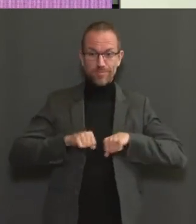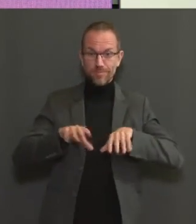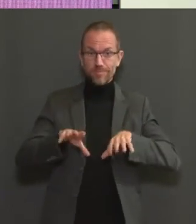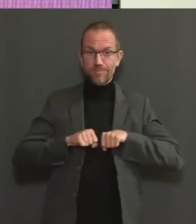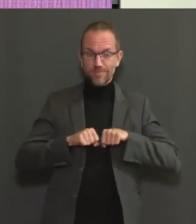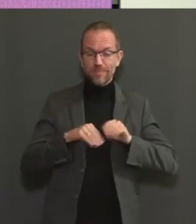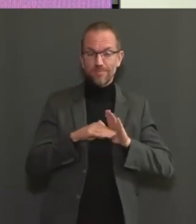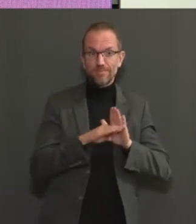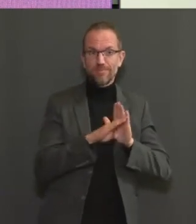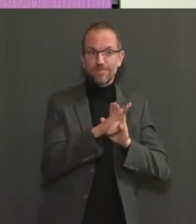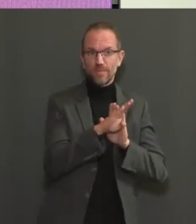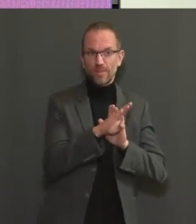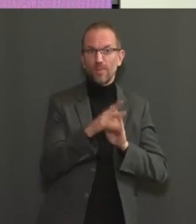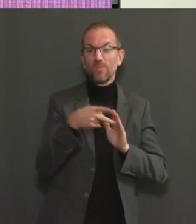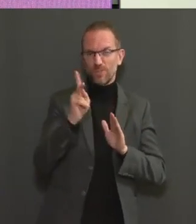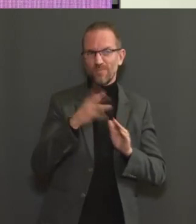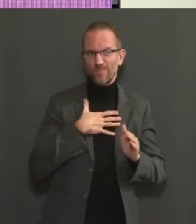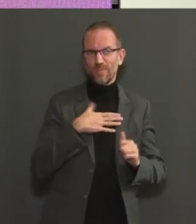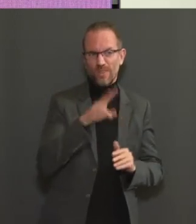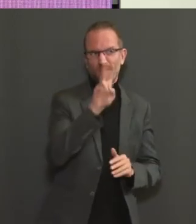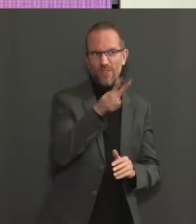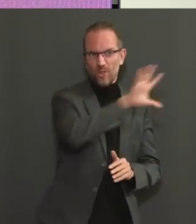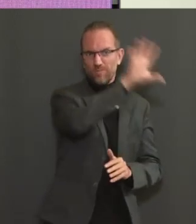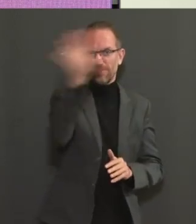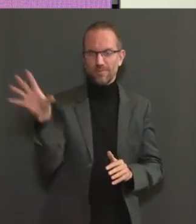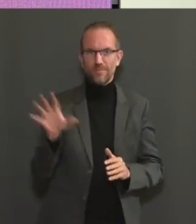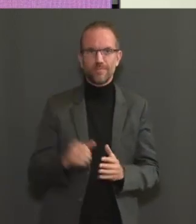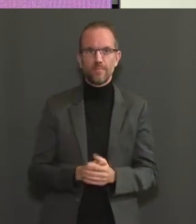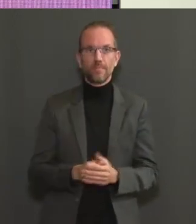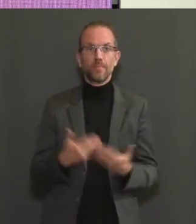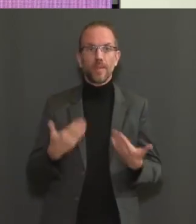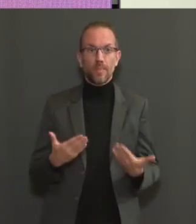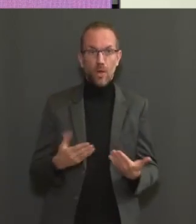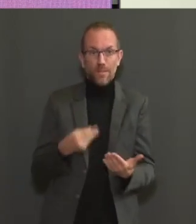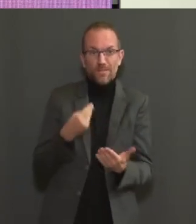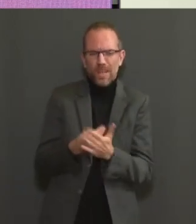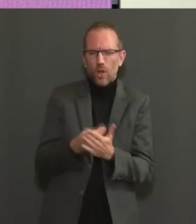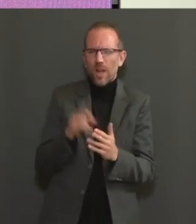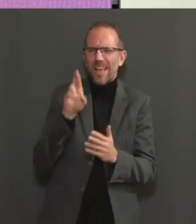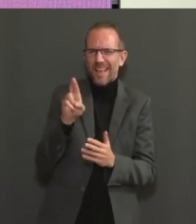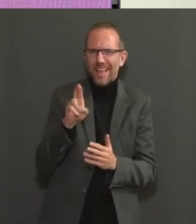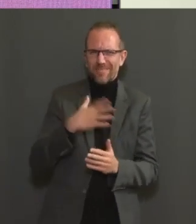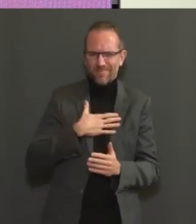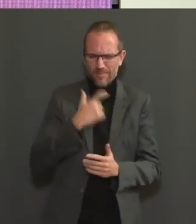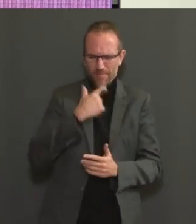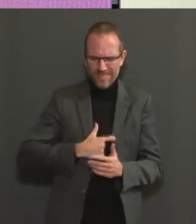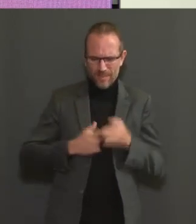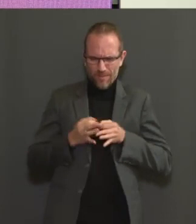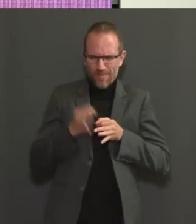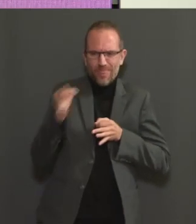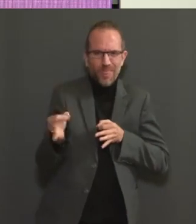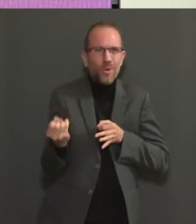Flandre. Depuis quelques jours, la valeur du R, lettre que vous avez appris à bien connaître,